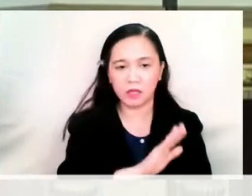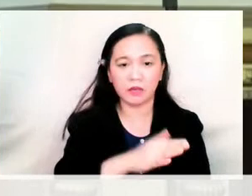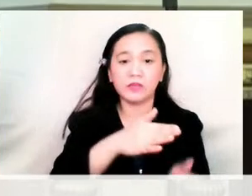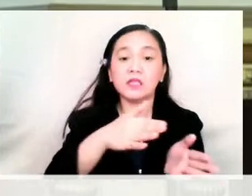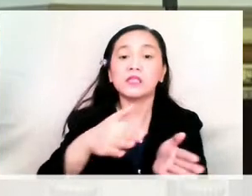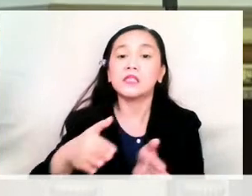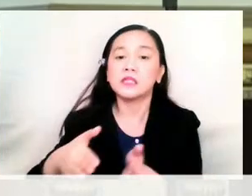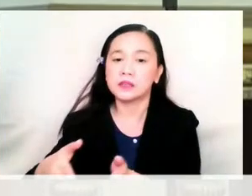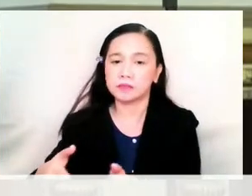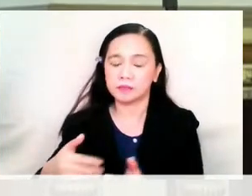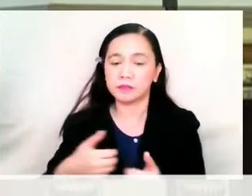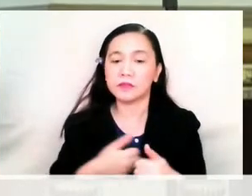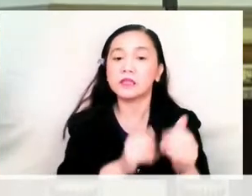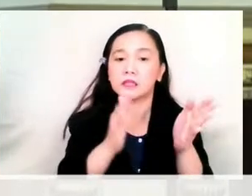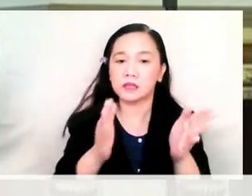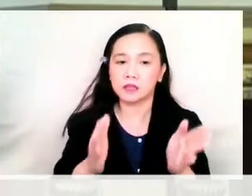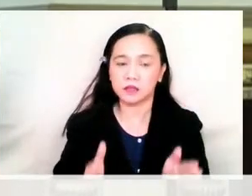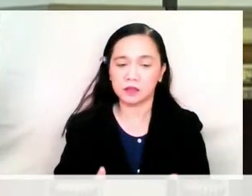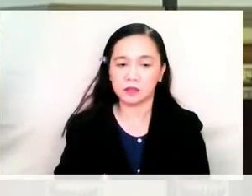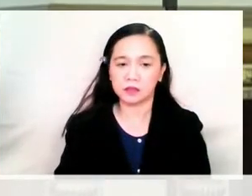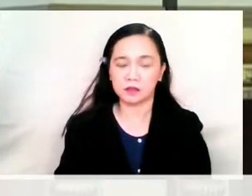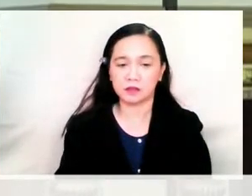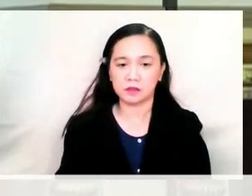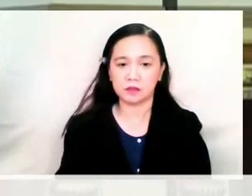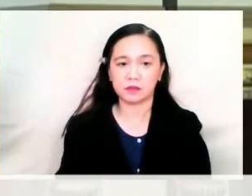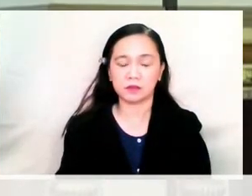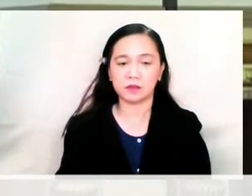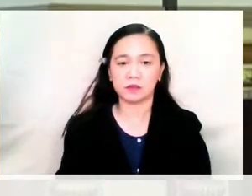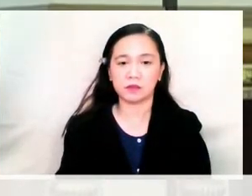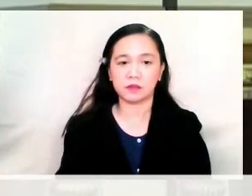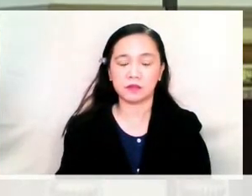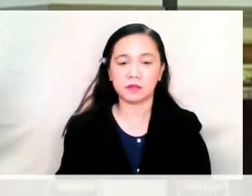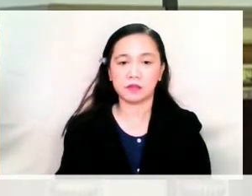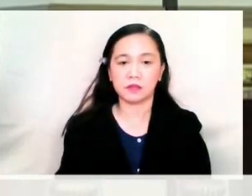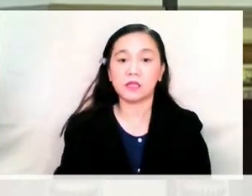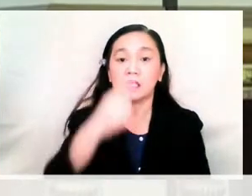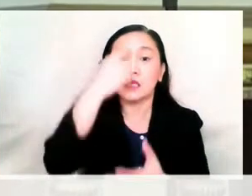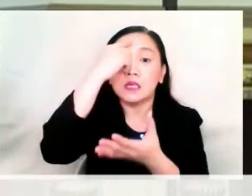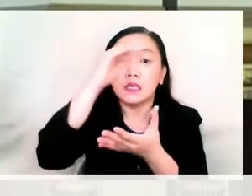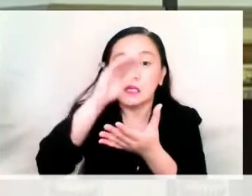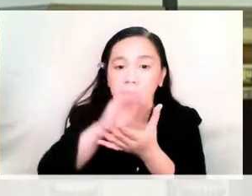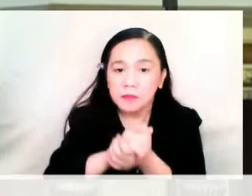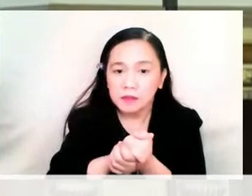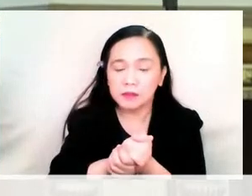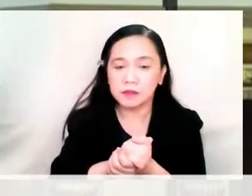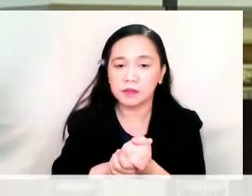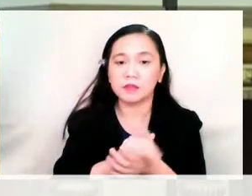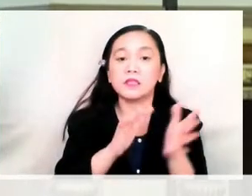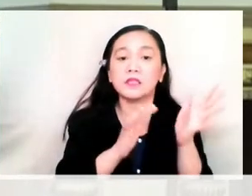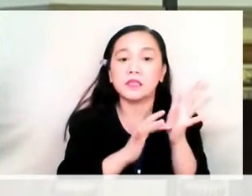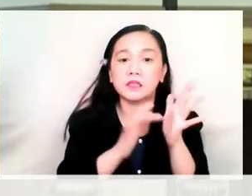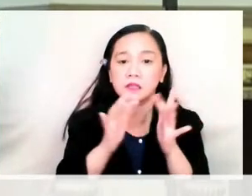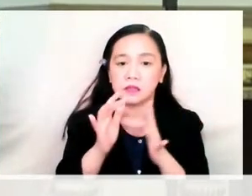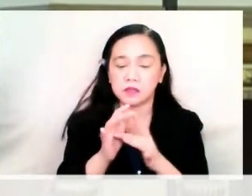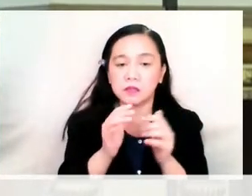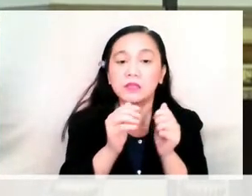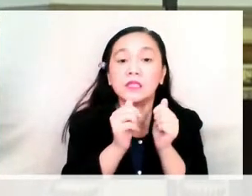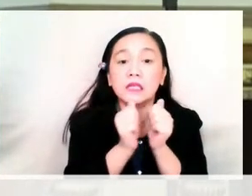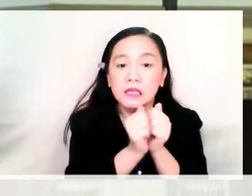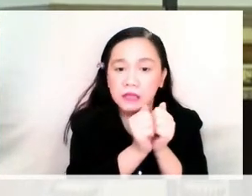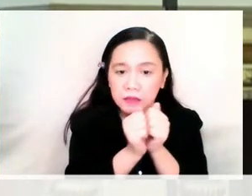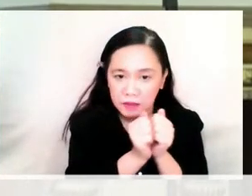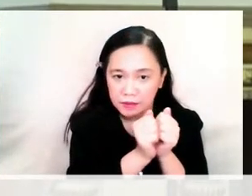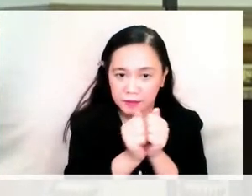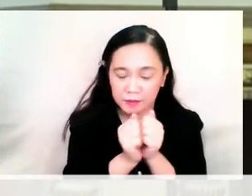alagad. Pananalig sa kanya na kasama niya sila.